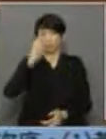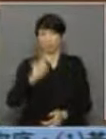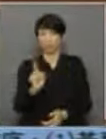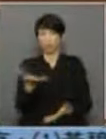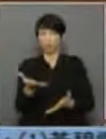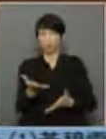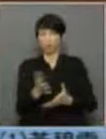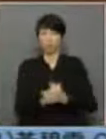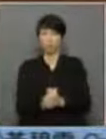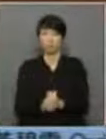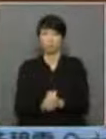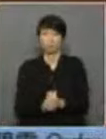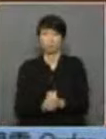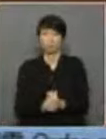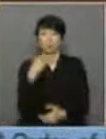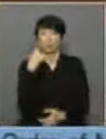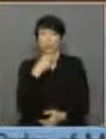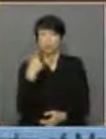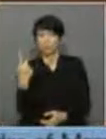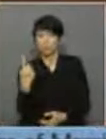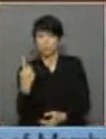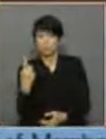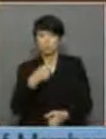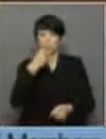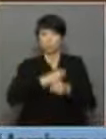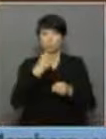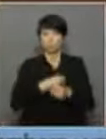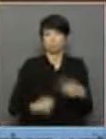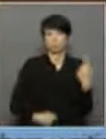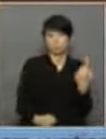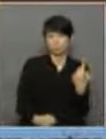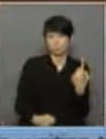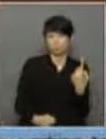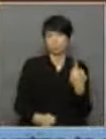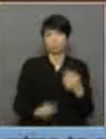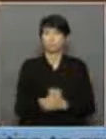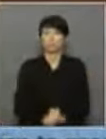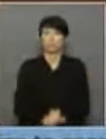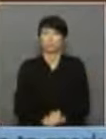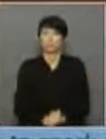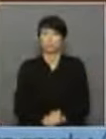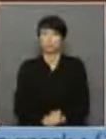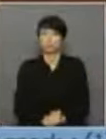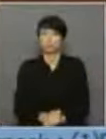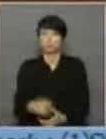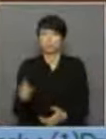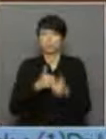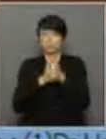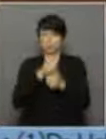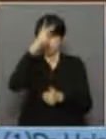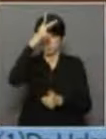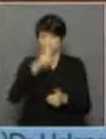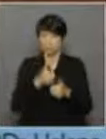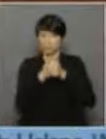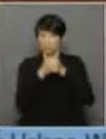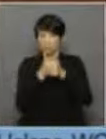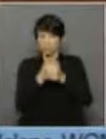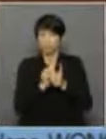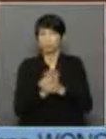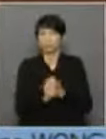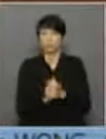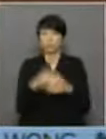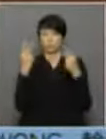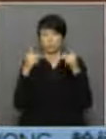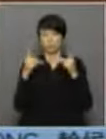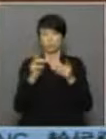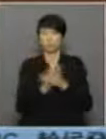是不是讲一套就做一套，是吧？根据政府的文件，将军澳、打鼓岭和屯门三